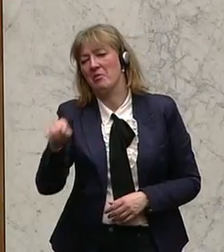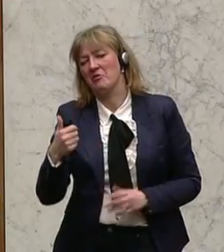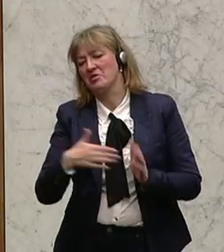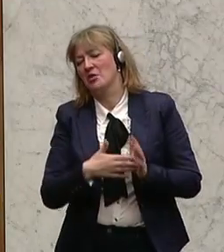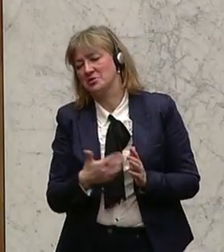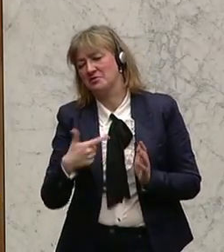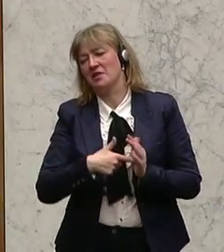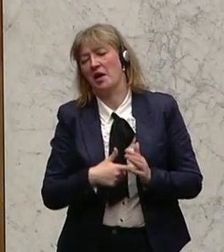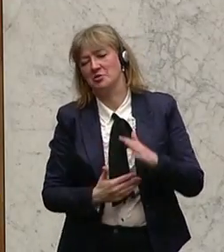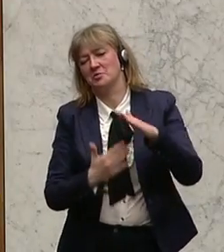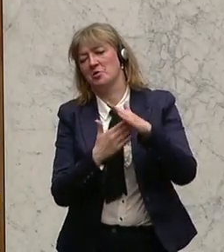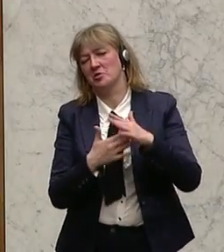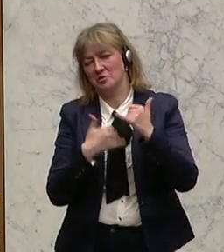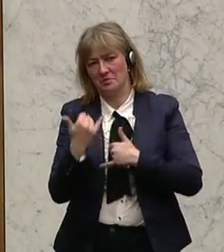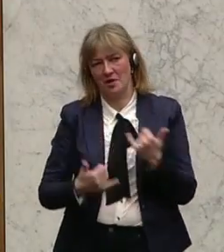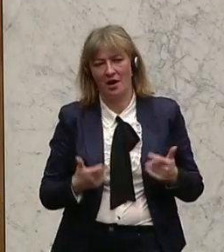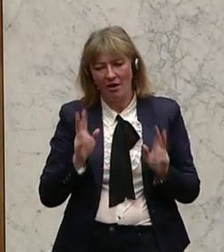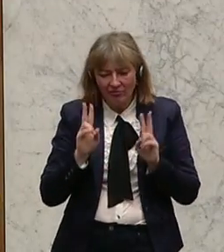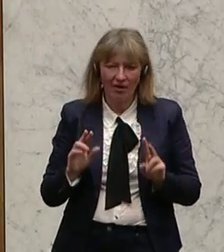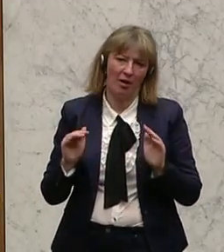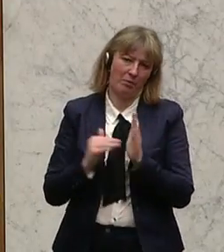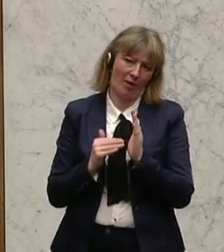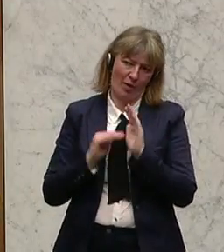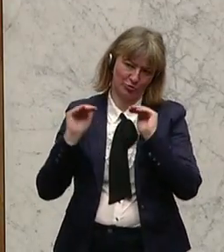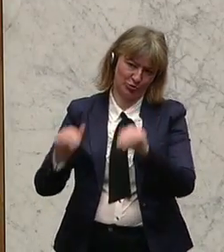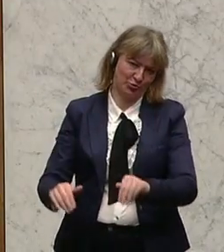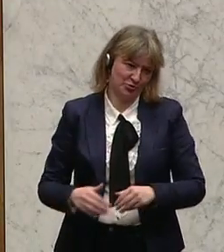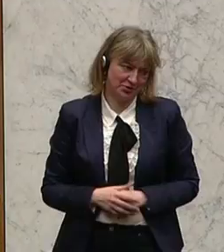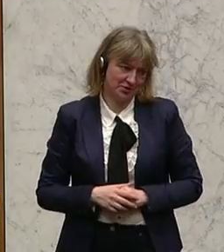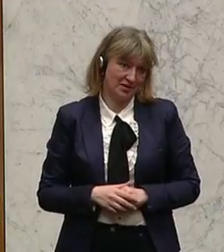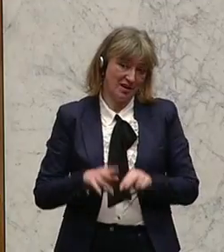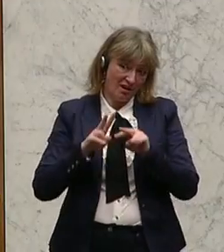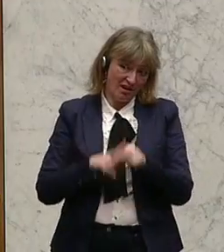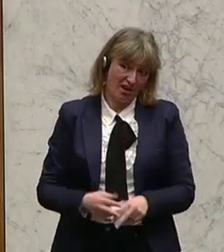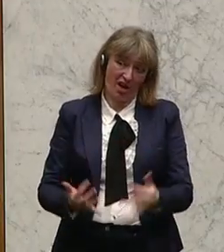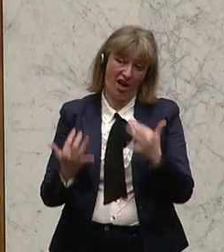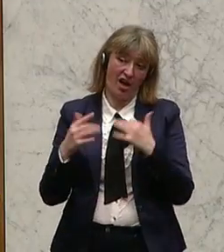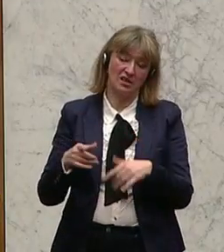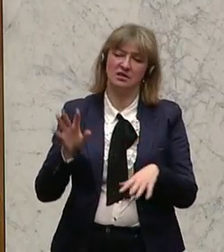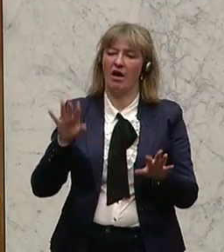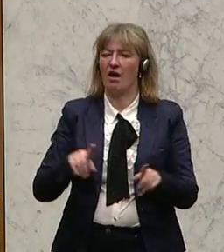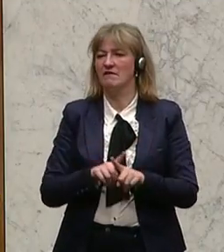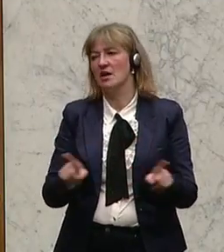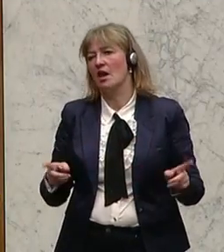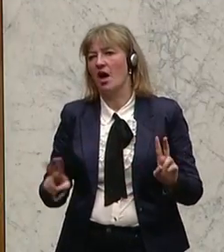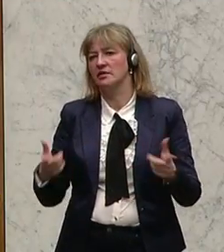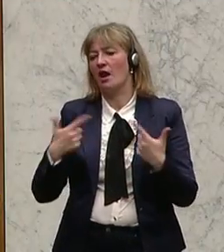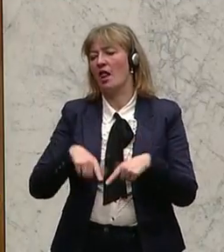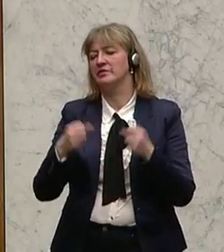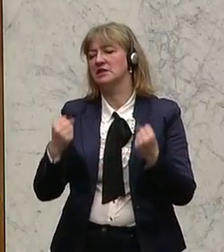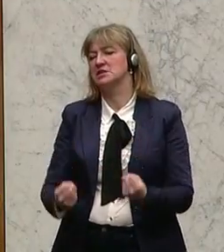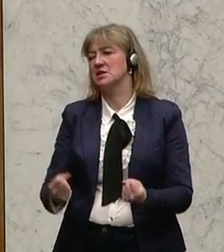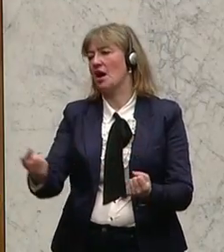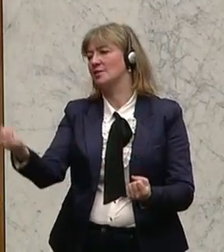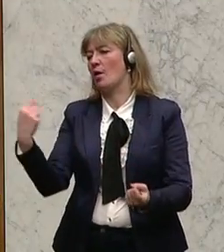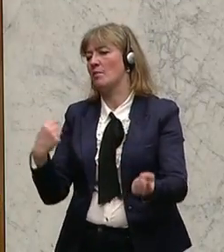1.000 oder 2.000 im Jahr, die tatsächlich Schutz brauchen. Der Rest kommt über viele, viele sichere Länder